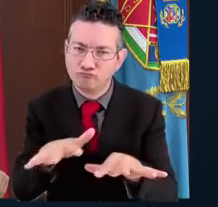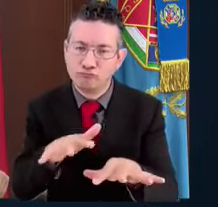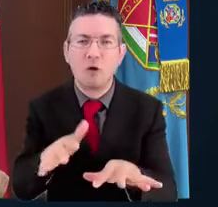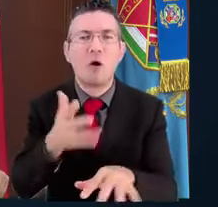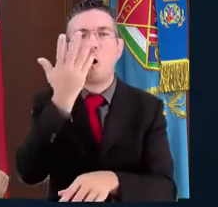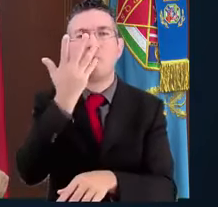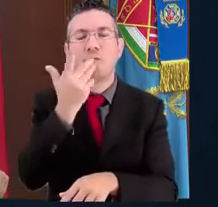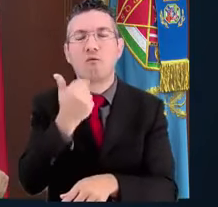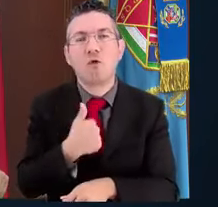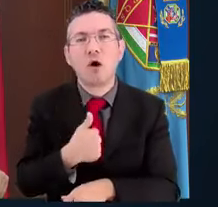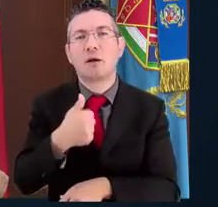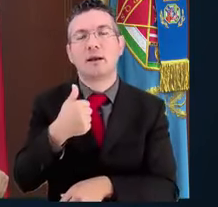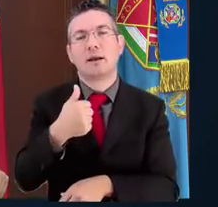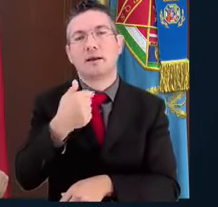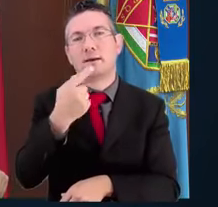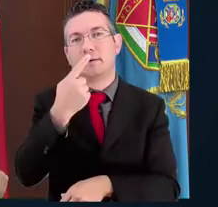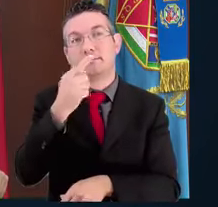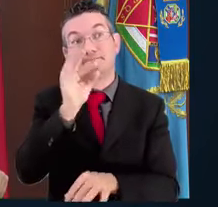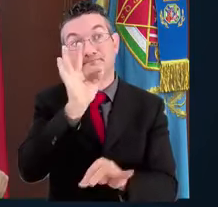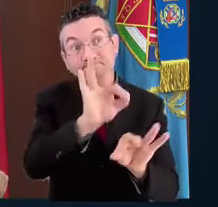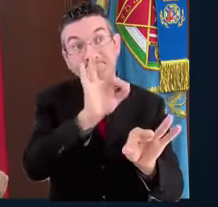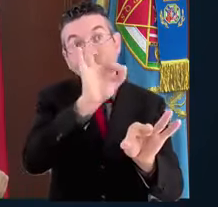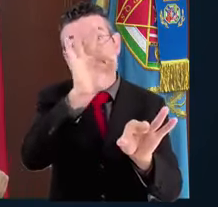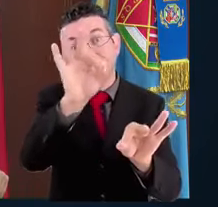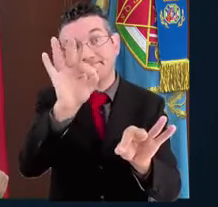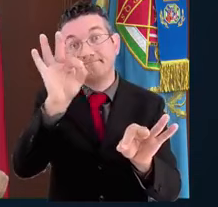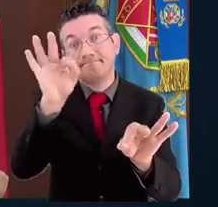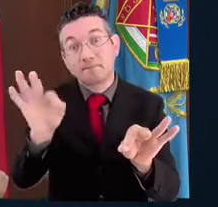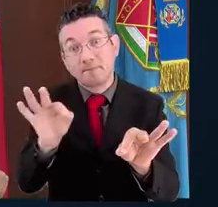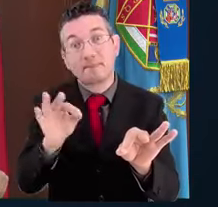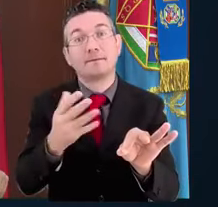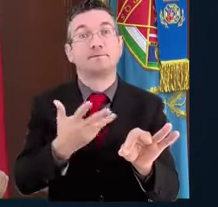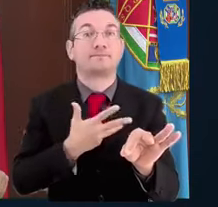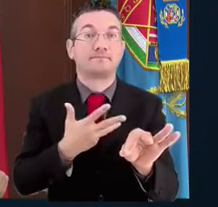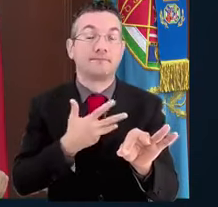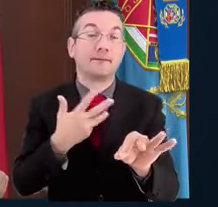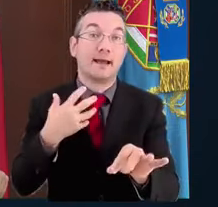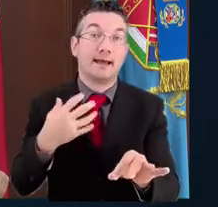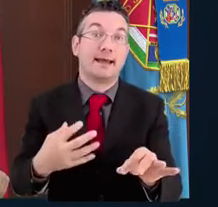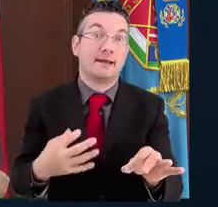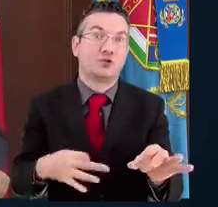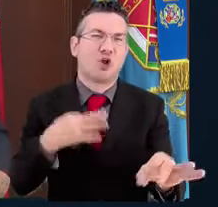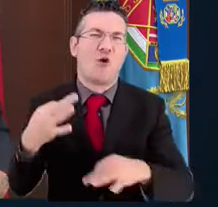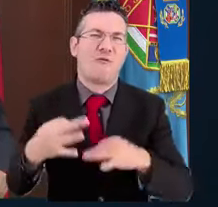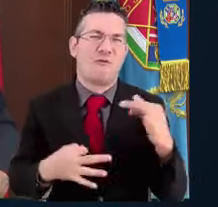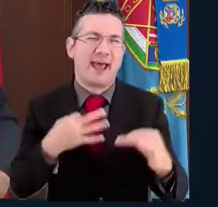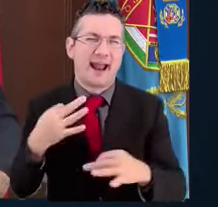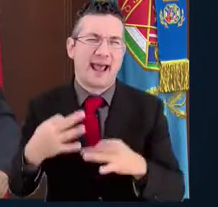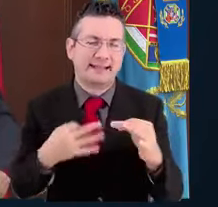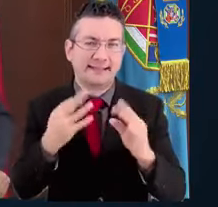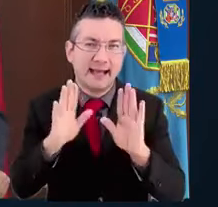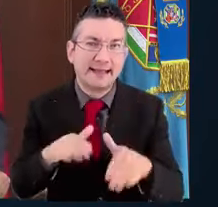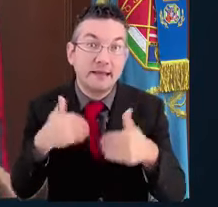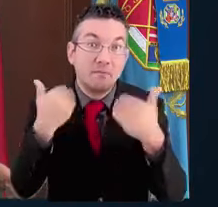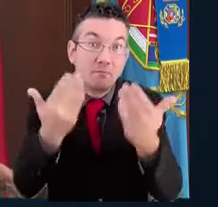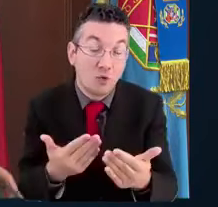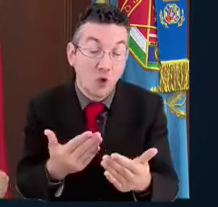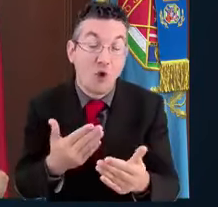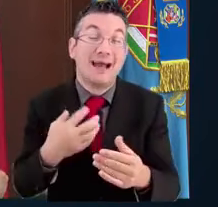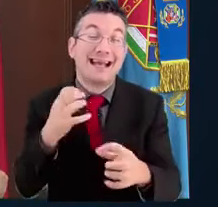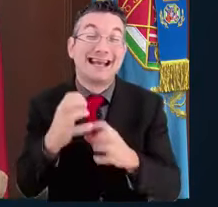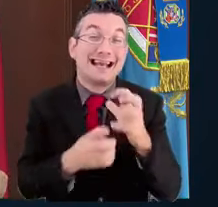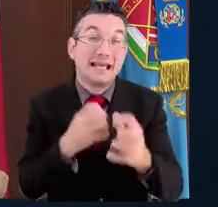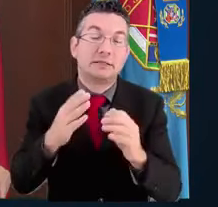dove probabilmente la crisi la si soffre di più anche perché si è più lontani dalle istituzioni